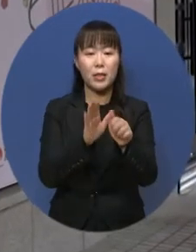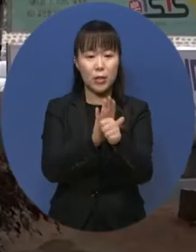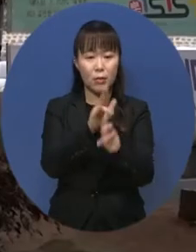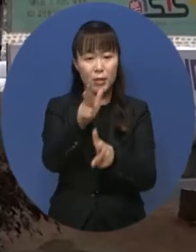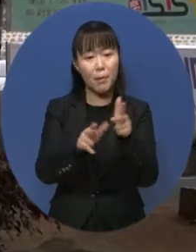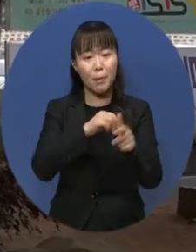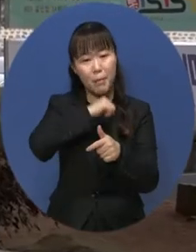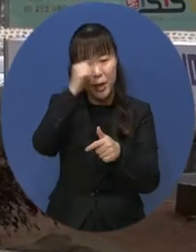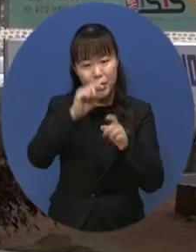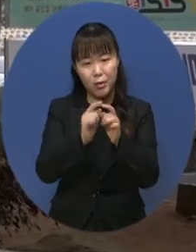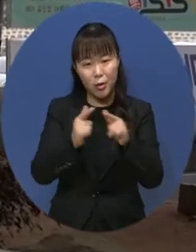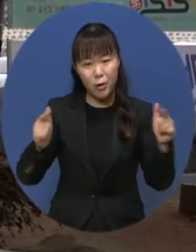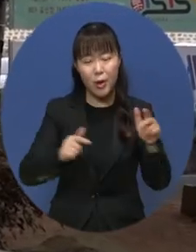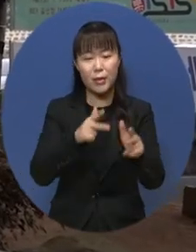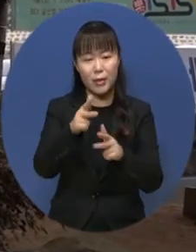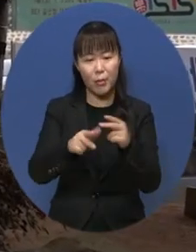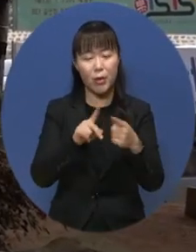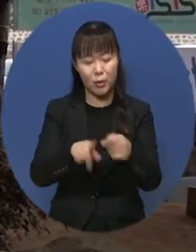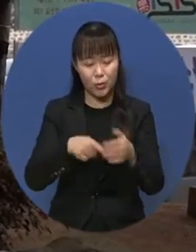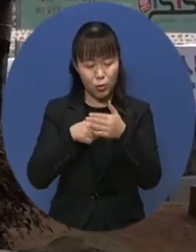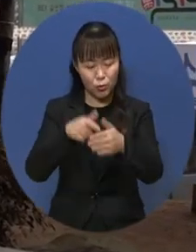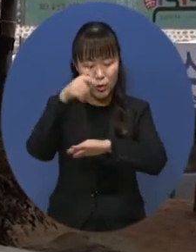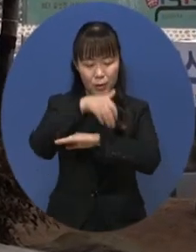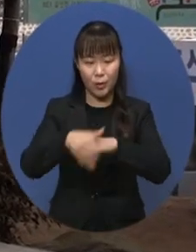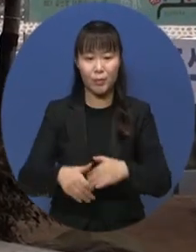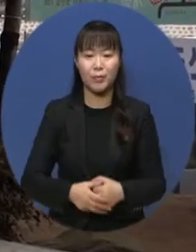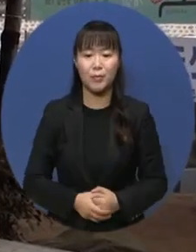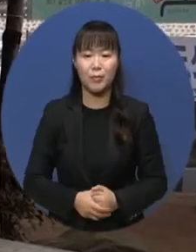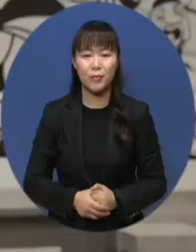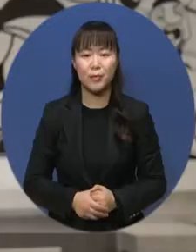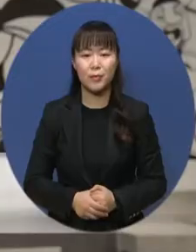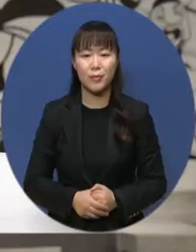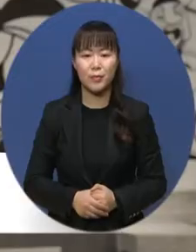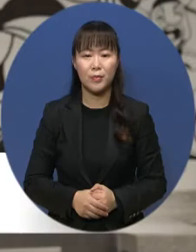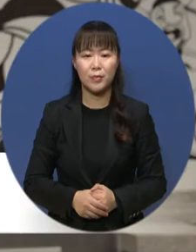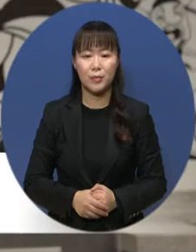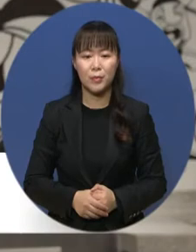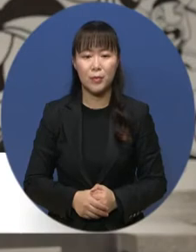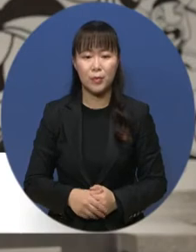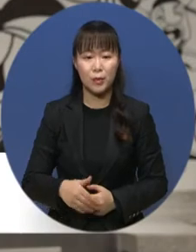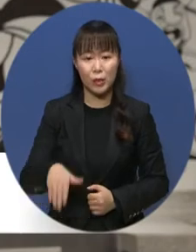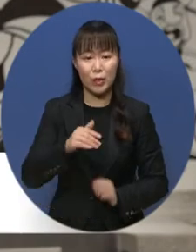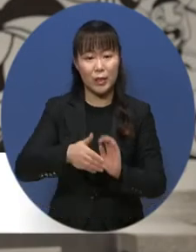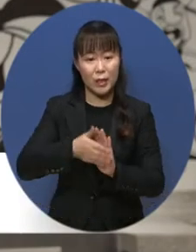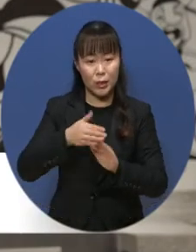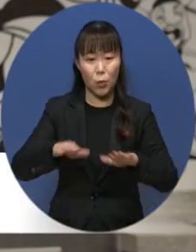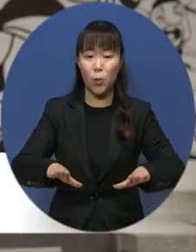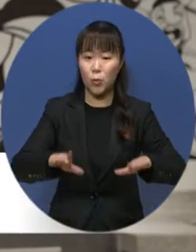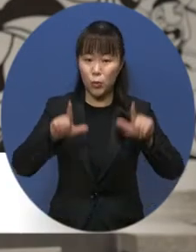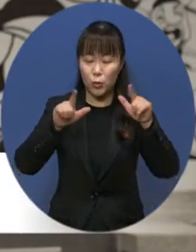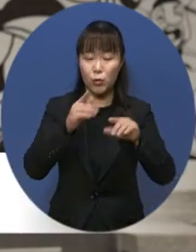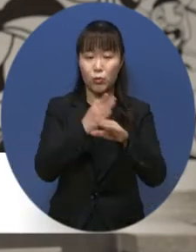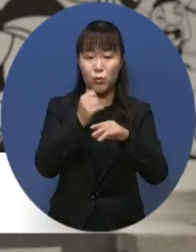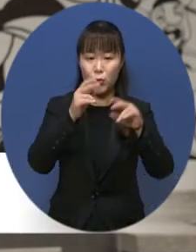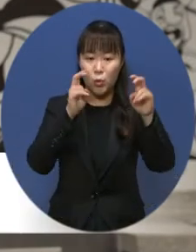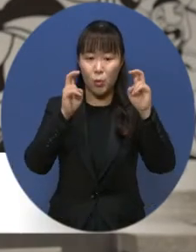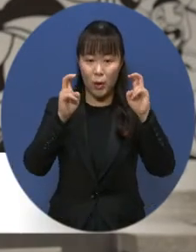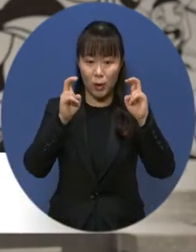선정돼 다양한 사업을 추진할 계획입니다. 우리 시는 올해에도